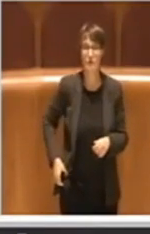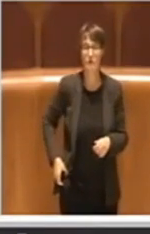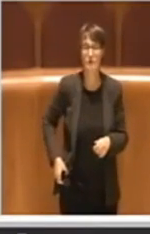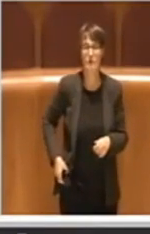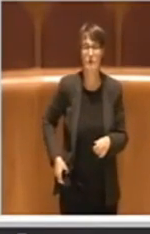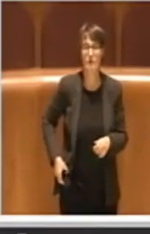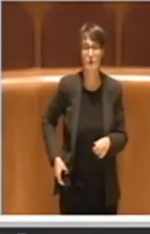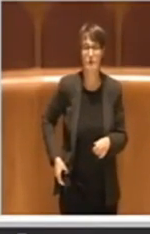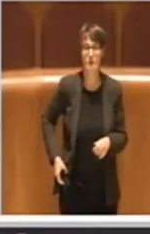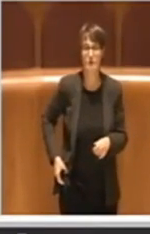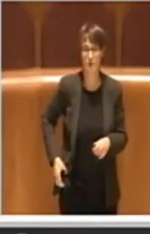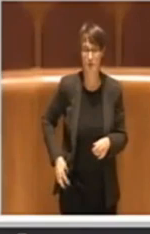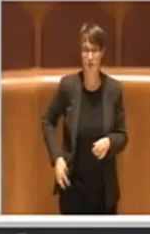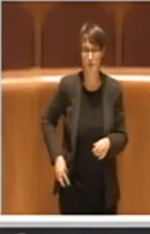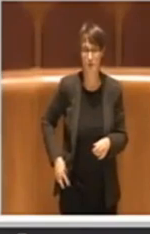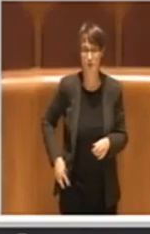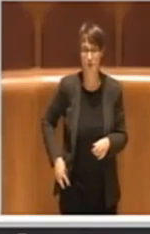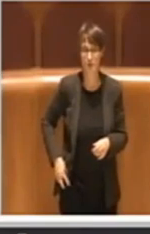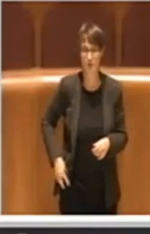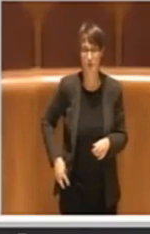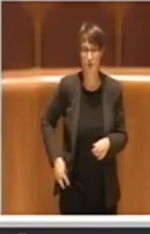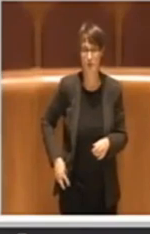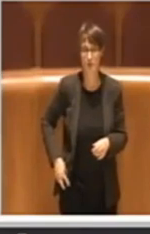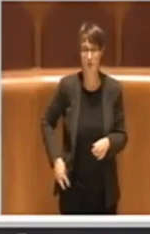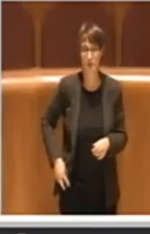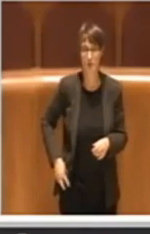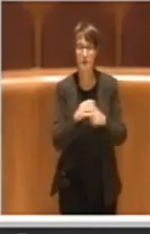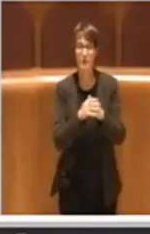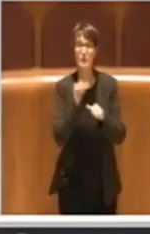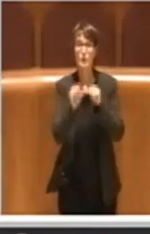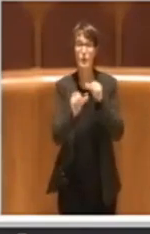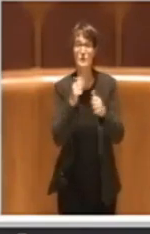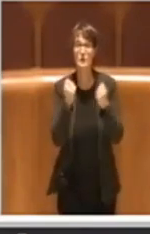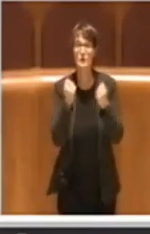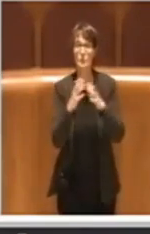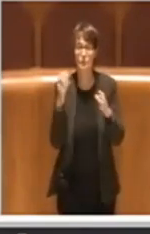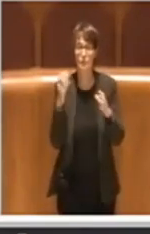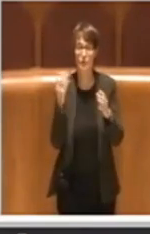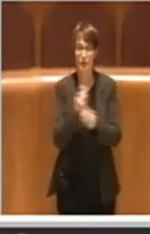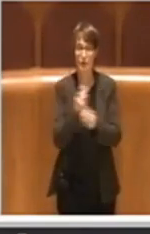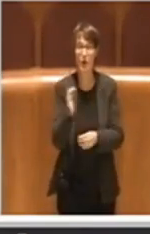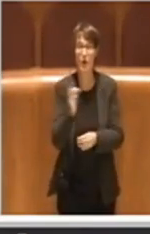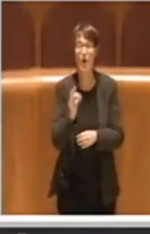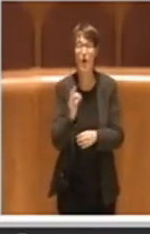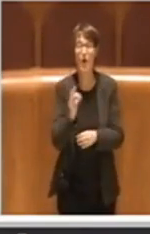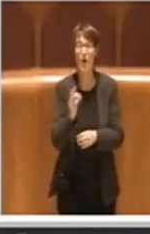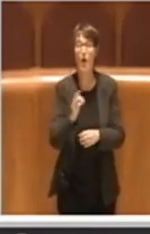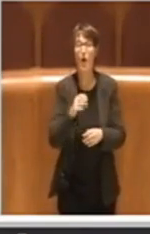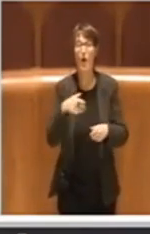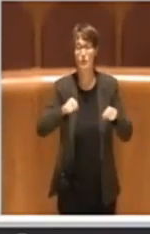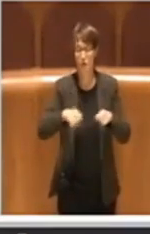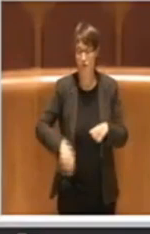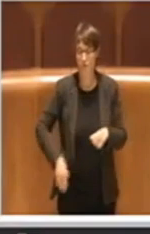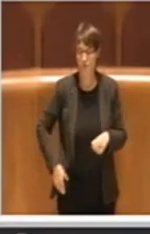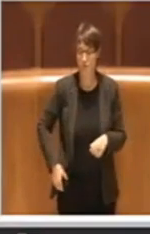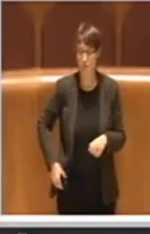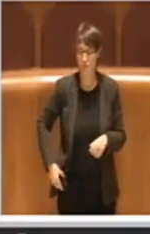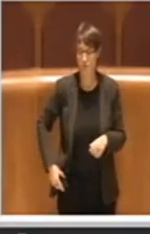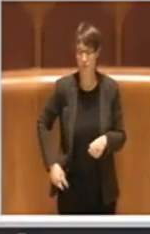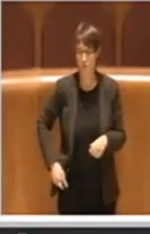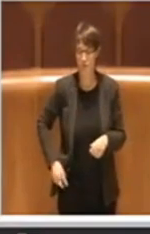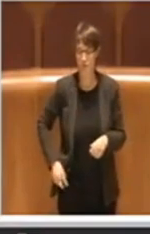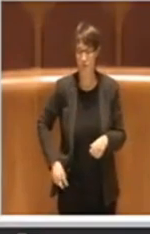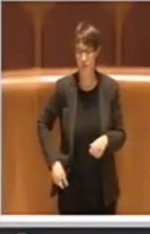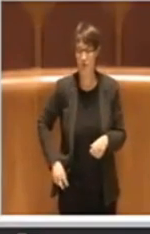merito di parco motocicli e ciclomotori e ciclomotori sappiamo che da questo punto di vista ci sono contributi anche